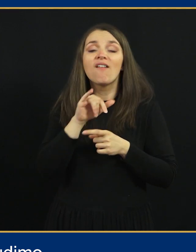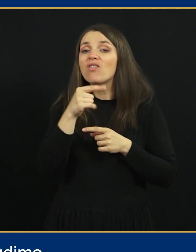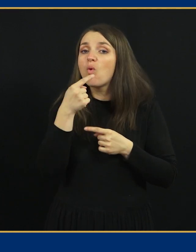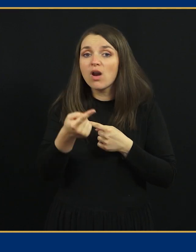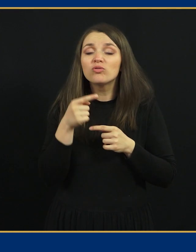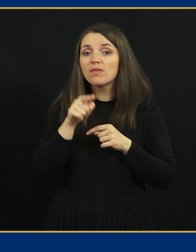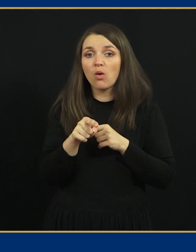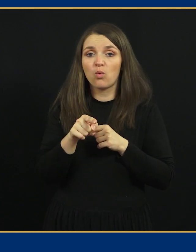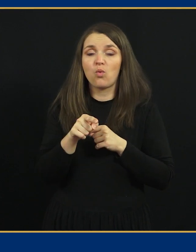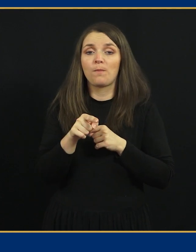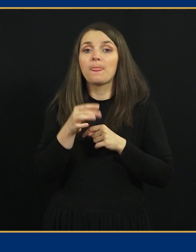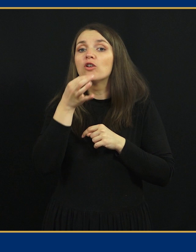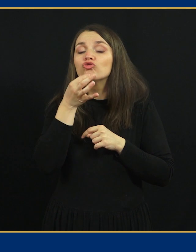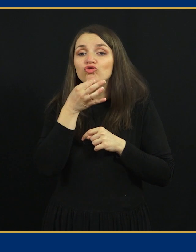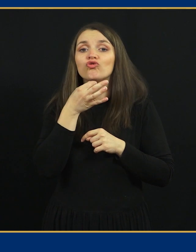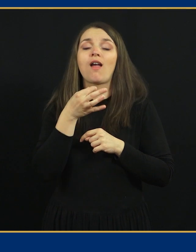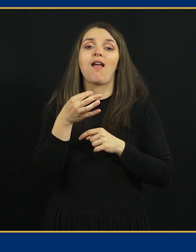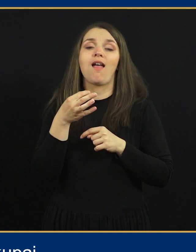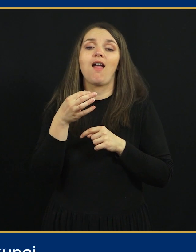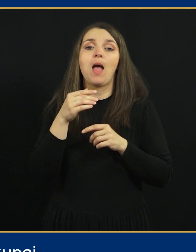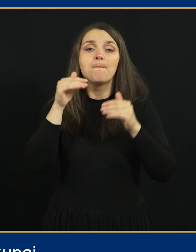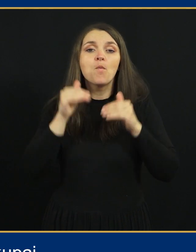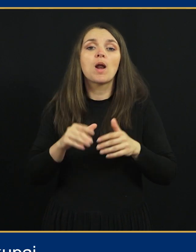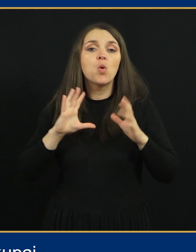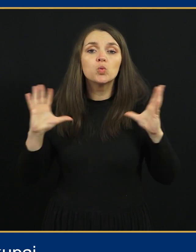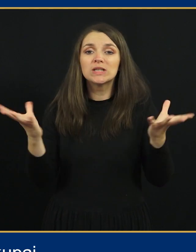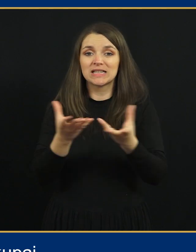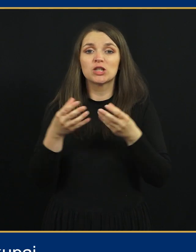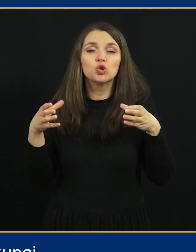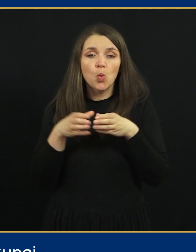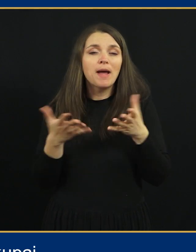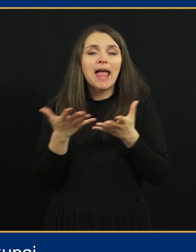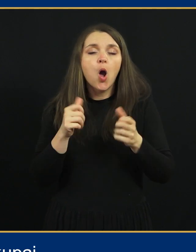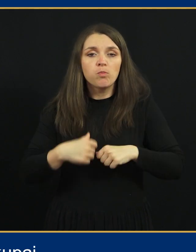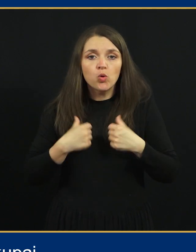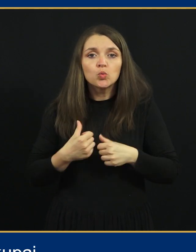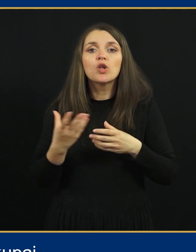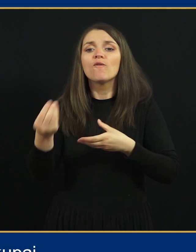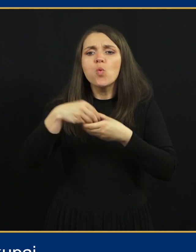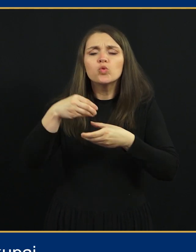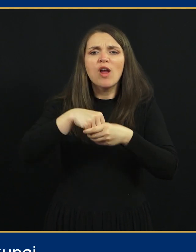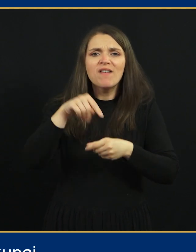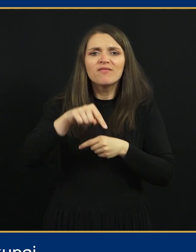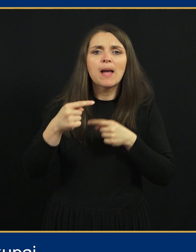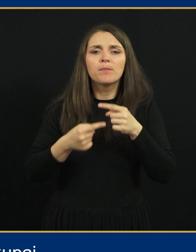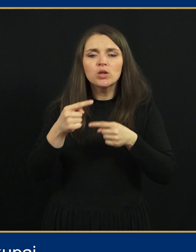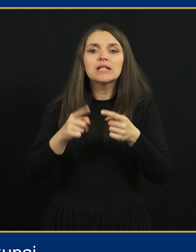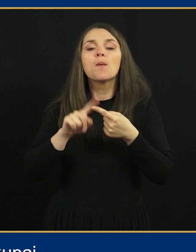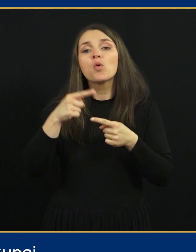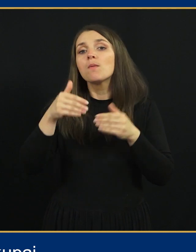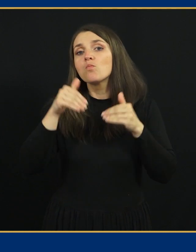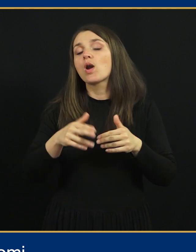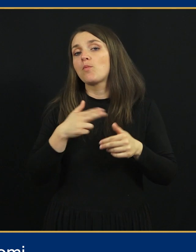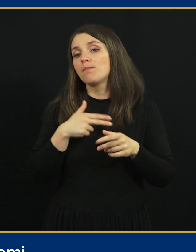izboljšan. Vendar vedno rečem takole, če se moramo vsi skupaj nekako potruditi, vključevati v ta